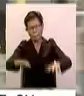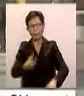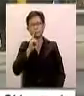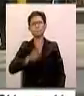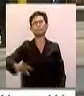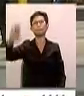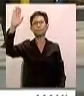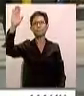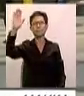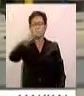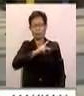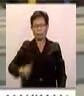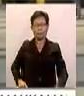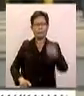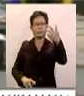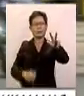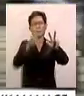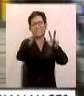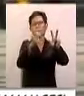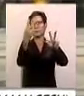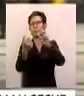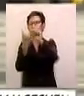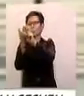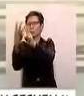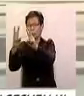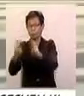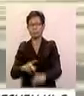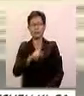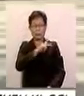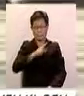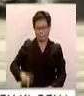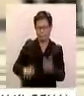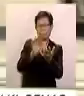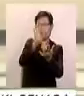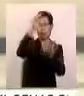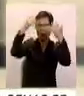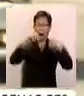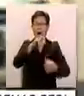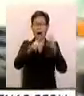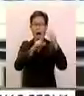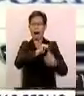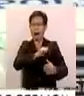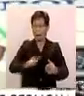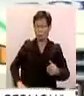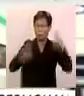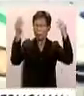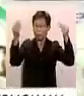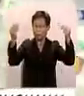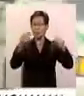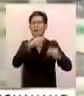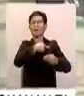mengangkat sumpah jawatan itu pada 13 Disember 2016. Baginda dipilih sebagai Yang di-Pertuan Agong pada mesyuarat Majlis